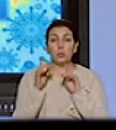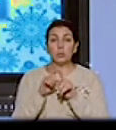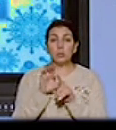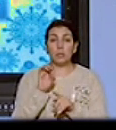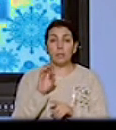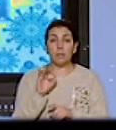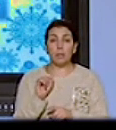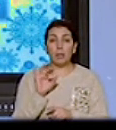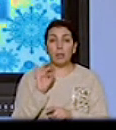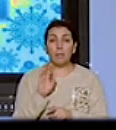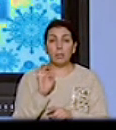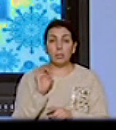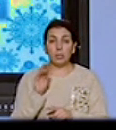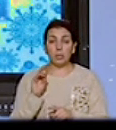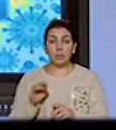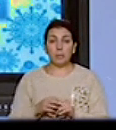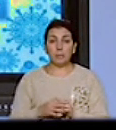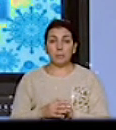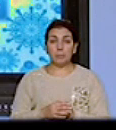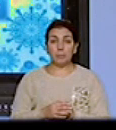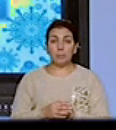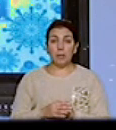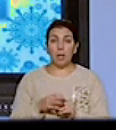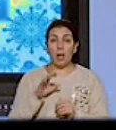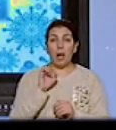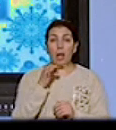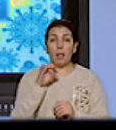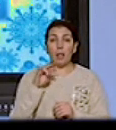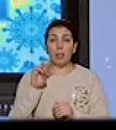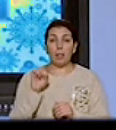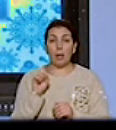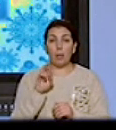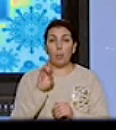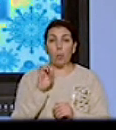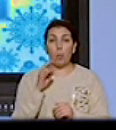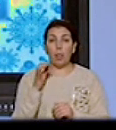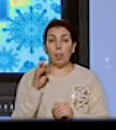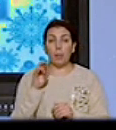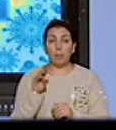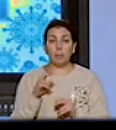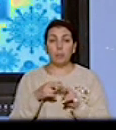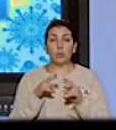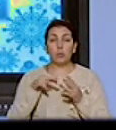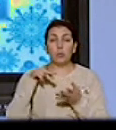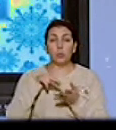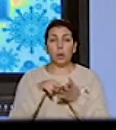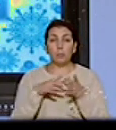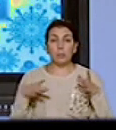слова и выражения. Айлана болып турамыз.